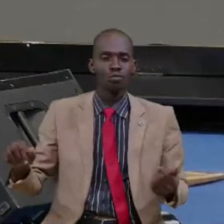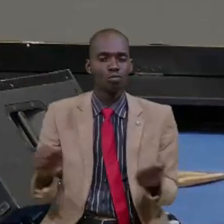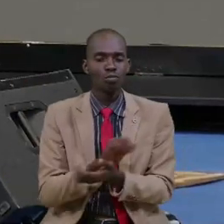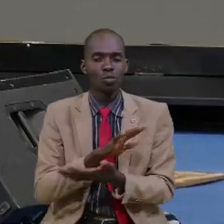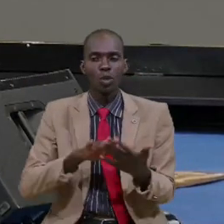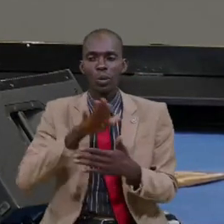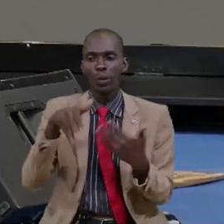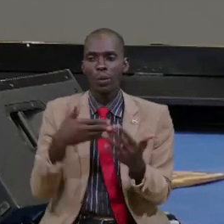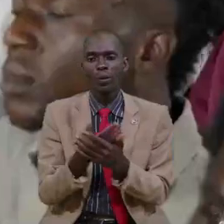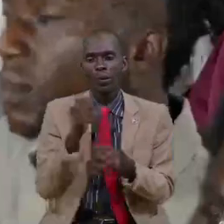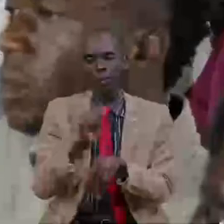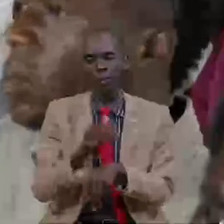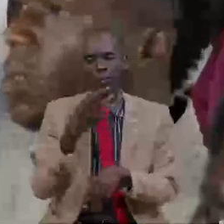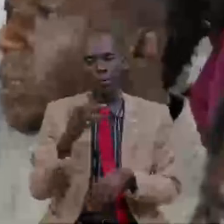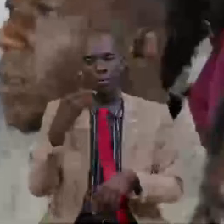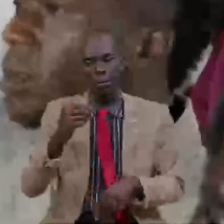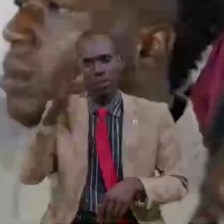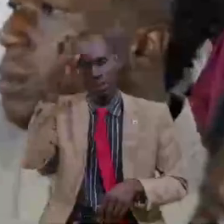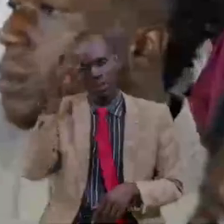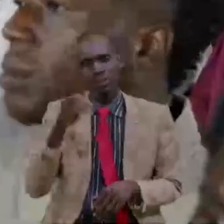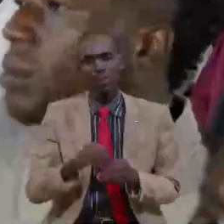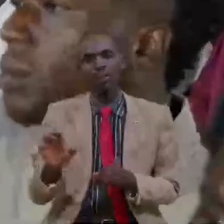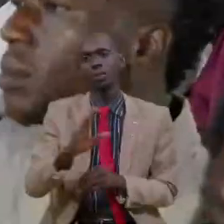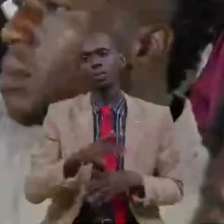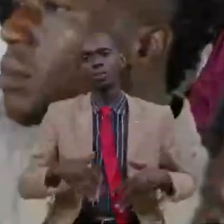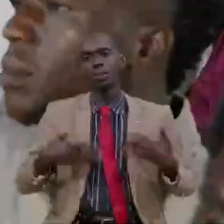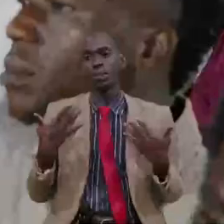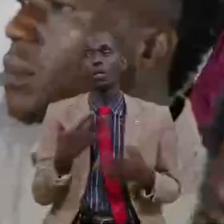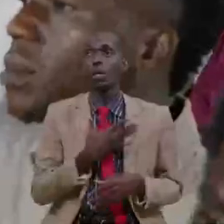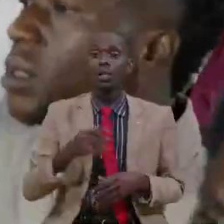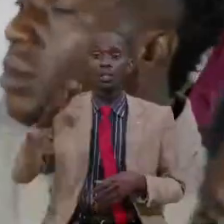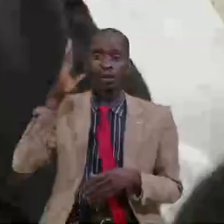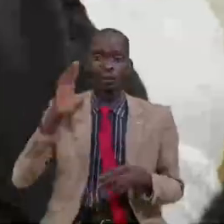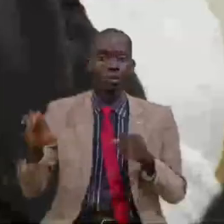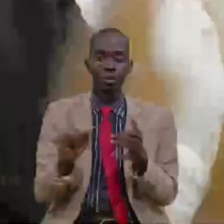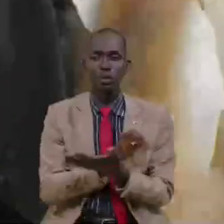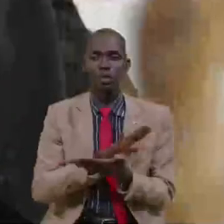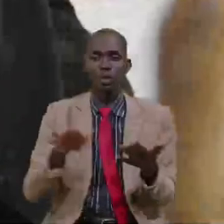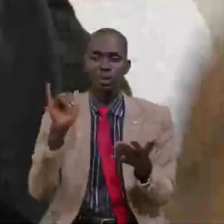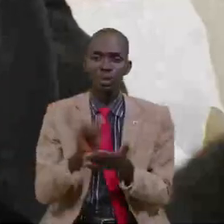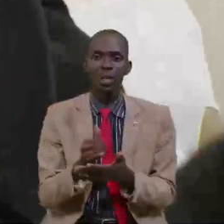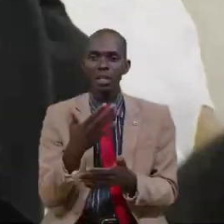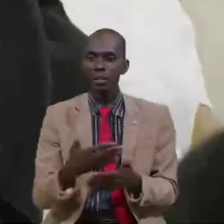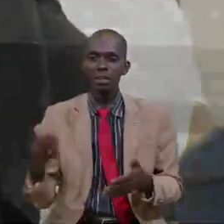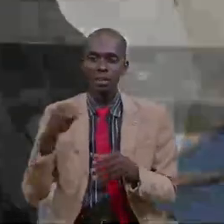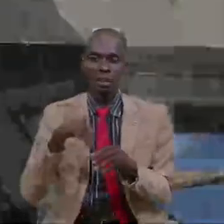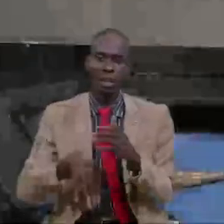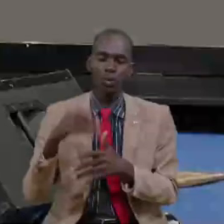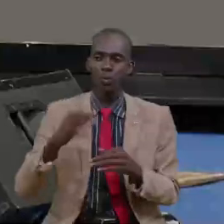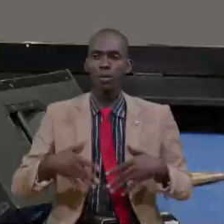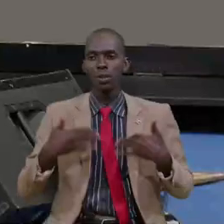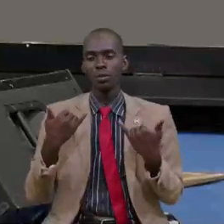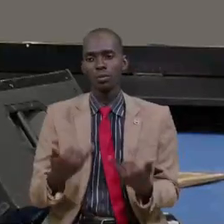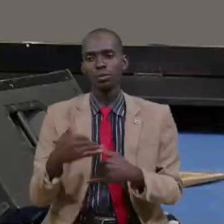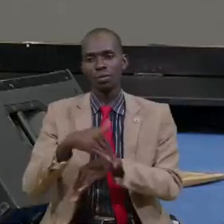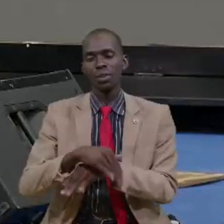pour détruire toutes les œuvres du diable. Et il va détruire cela sur de ta vie ce soir. Il va